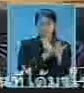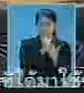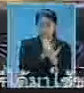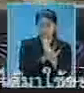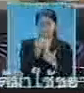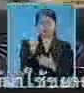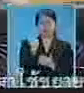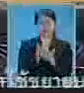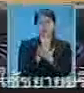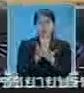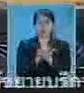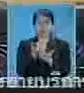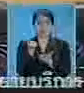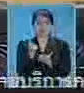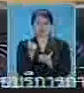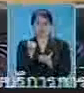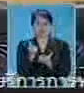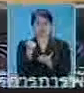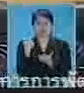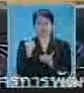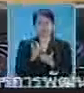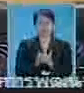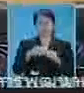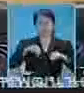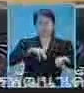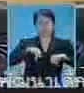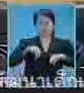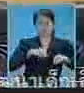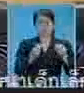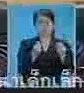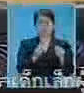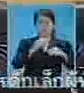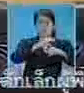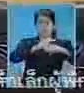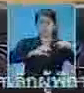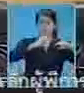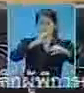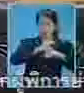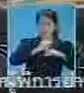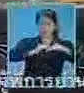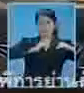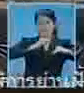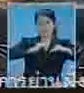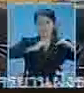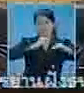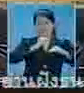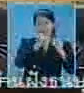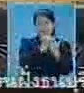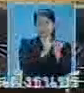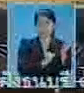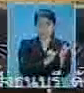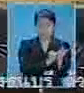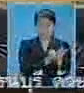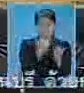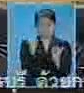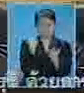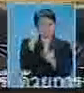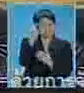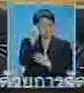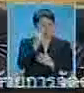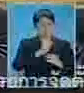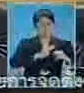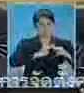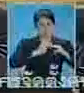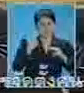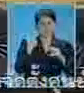มีเงินสดที่สามารถที่จะจัดสรรให้กับโครงการพัฒนาท้องถิ่นที่ตัวเขาเองเป็นคนคิดได้เพิ่มขึ้นถึง 40,000 ล้